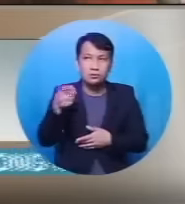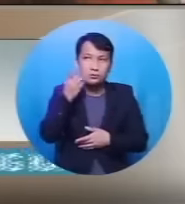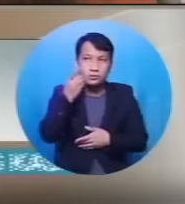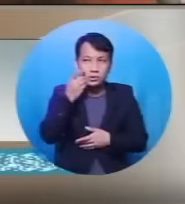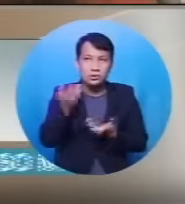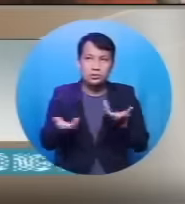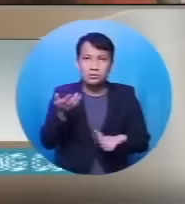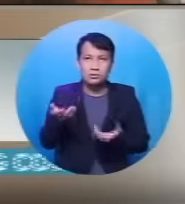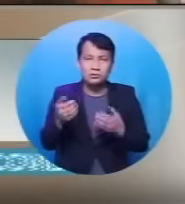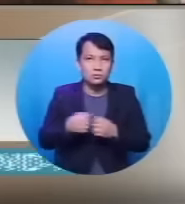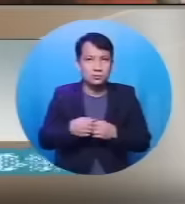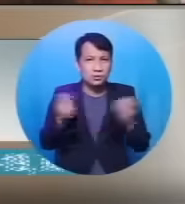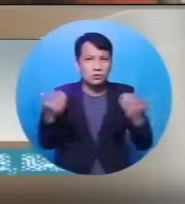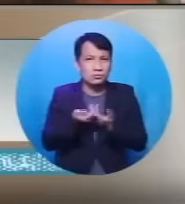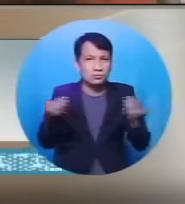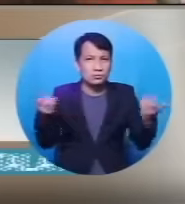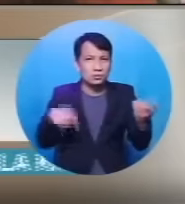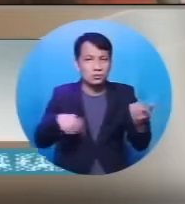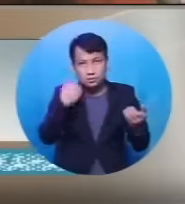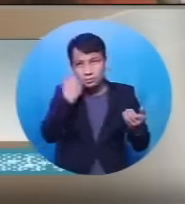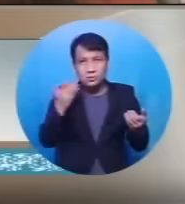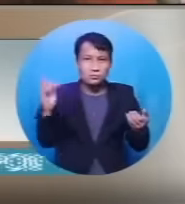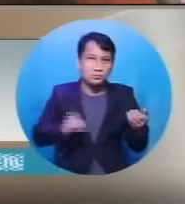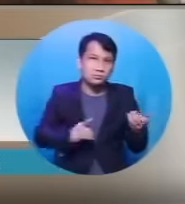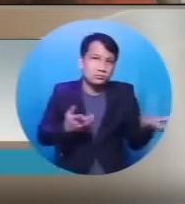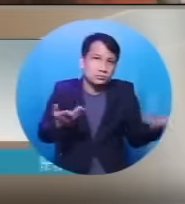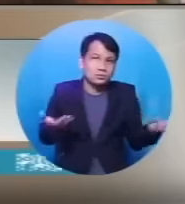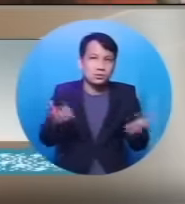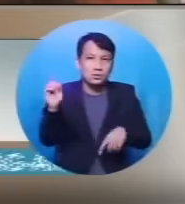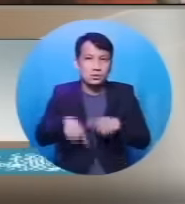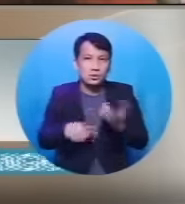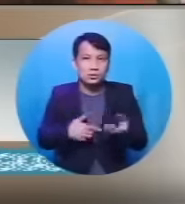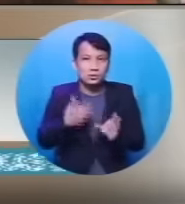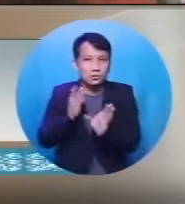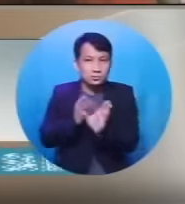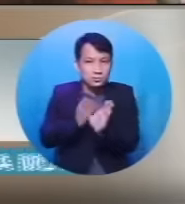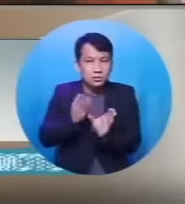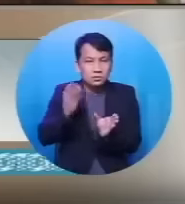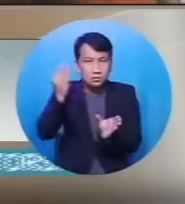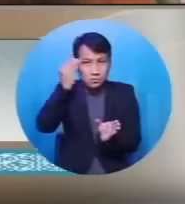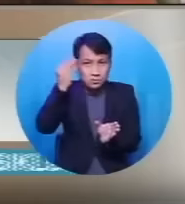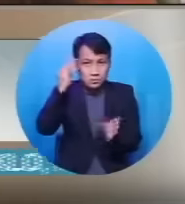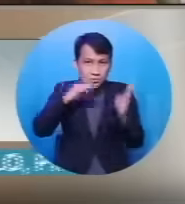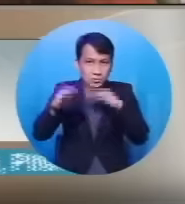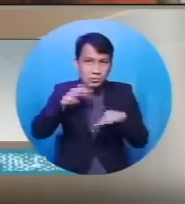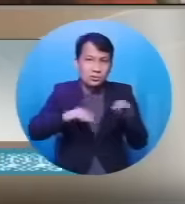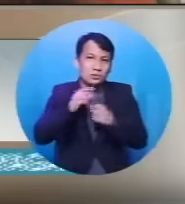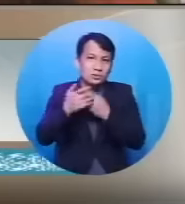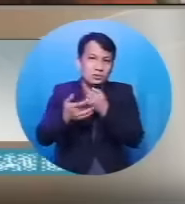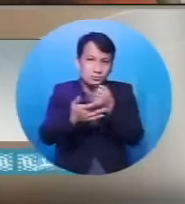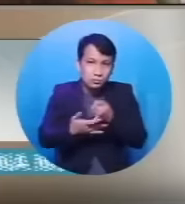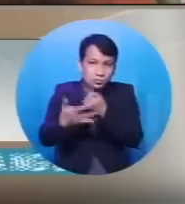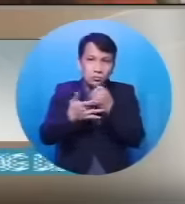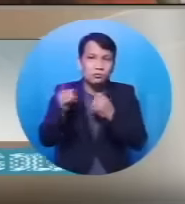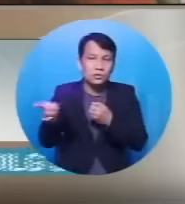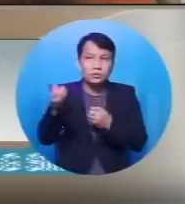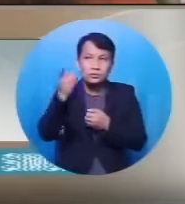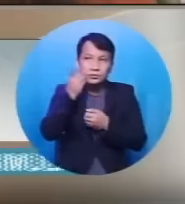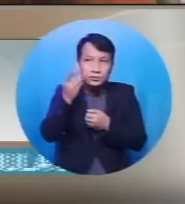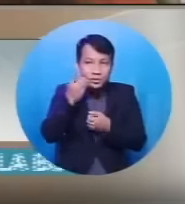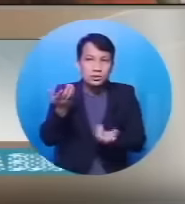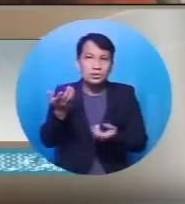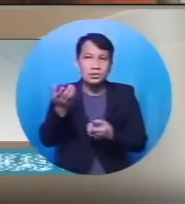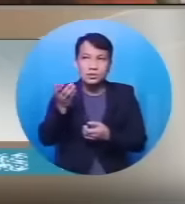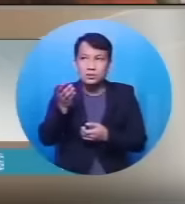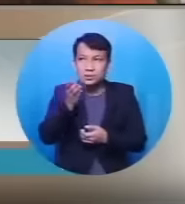desery at bigla kang umatras napahiya siya nagkakaroon ng psychological emotional trauma na oras itong si Ma'am